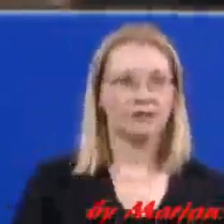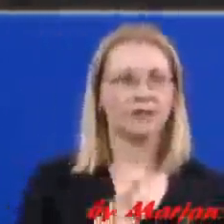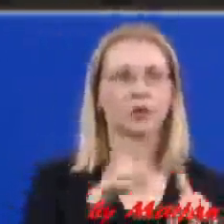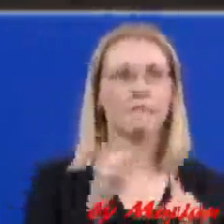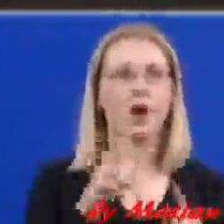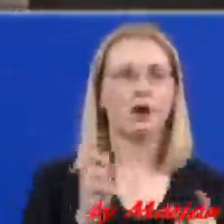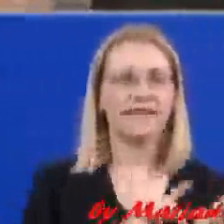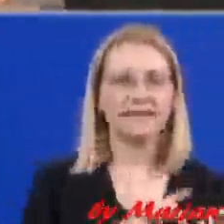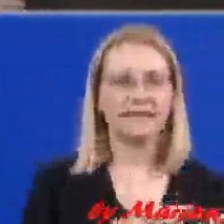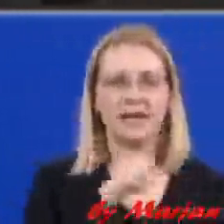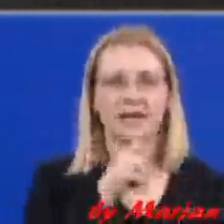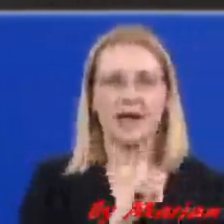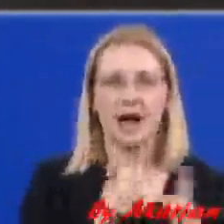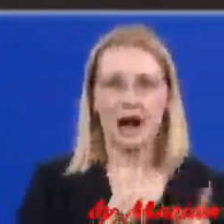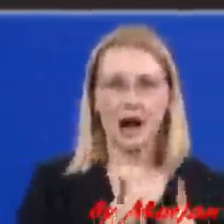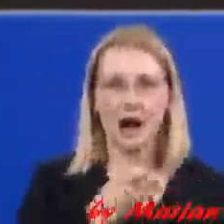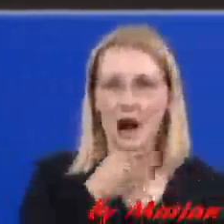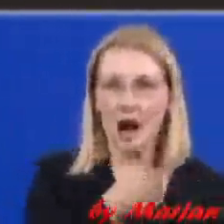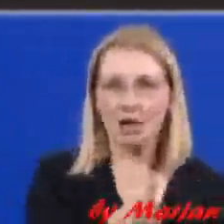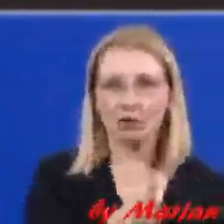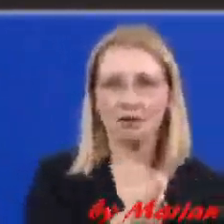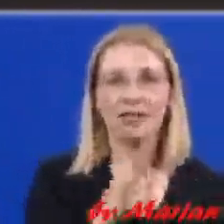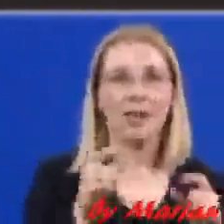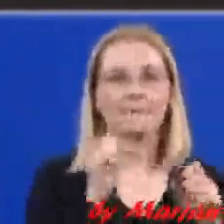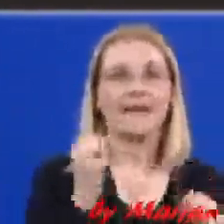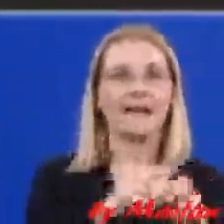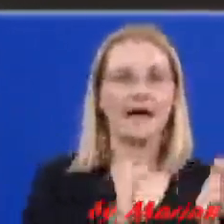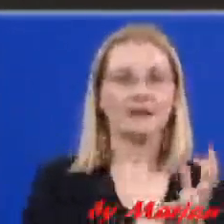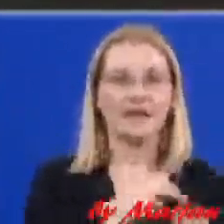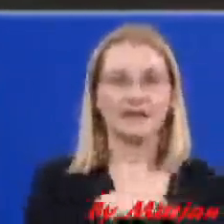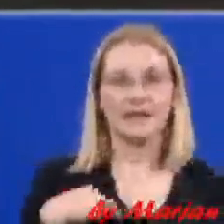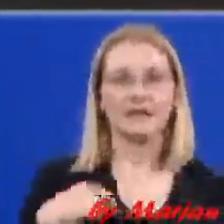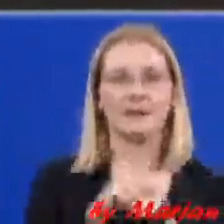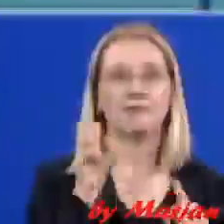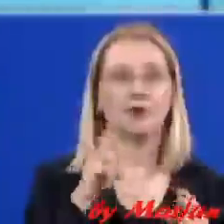prema autocesti Bregana Zagreb-Lipovac.